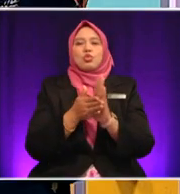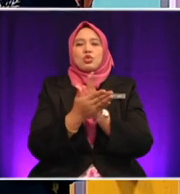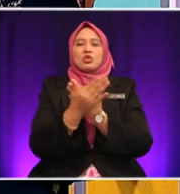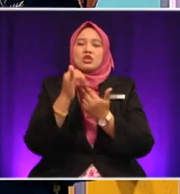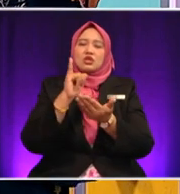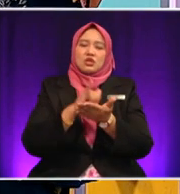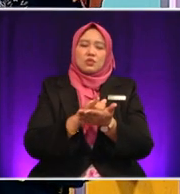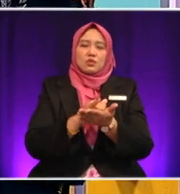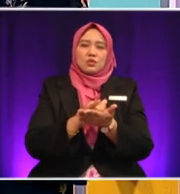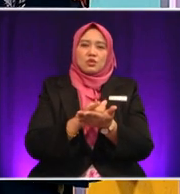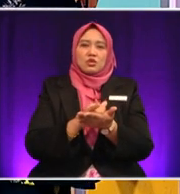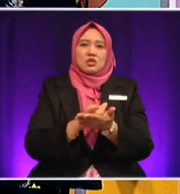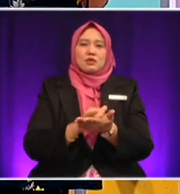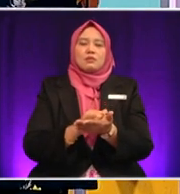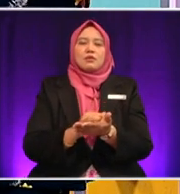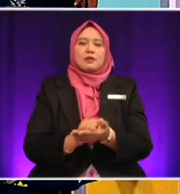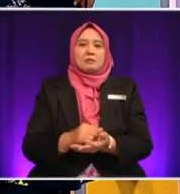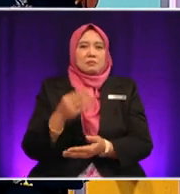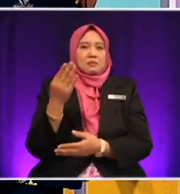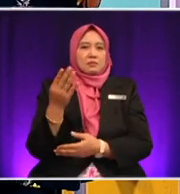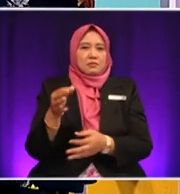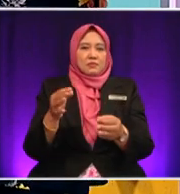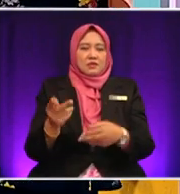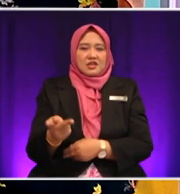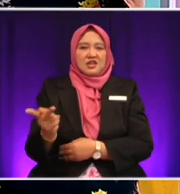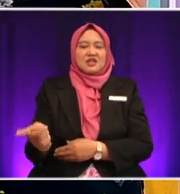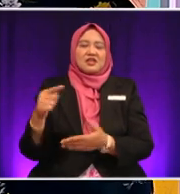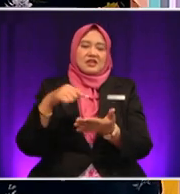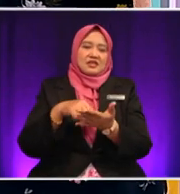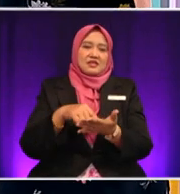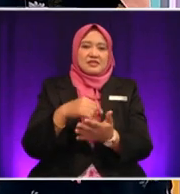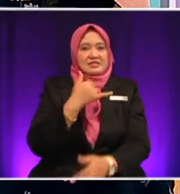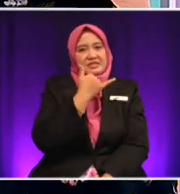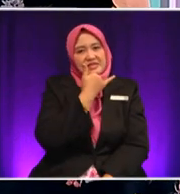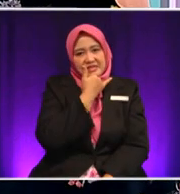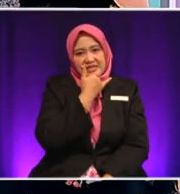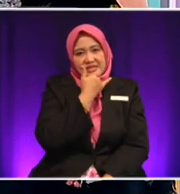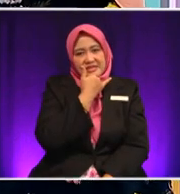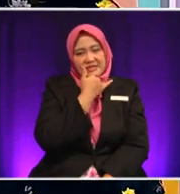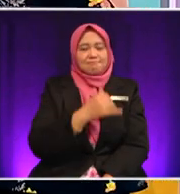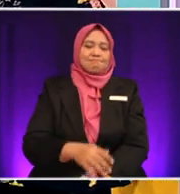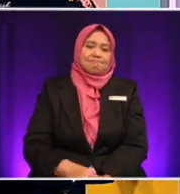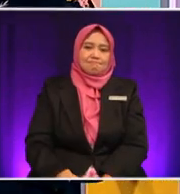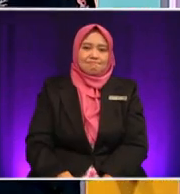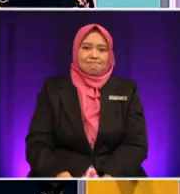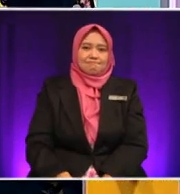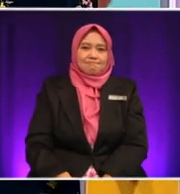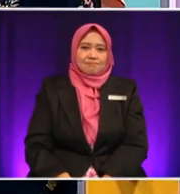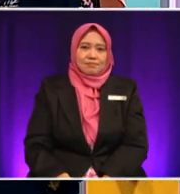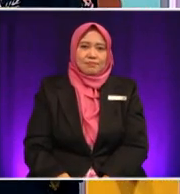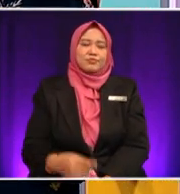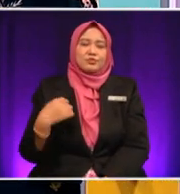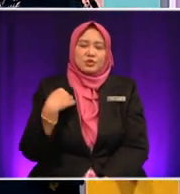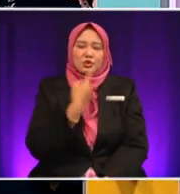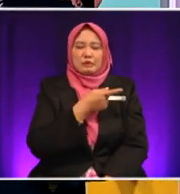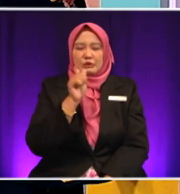hukumnya salah jadi tolongnya betulkan lepas nih di samping-sampai kita belajar menjawab kita betulkan etika